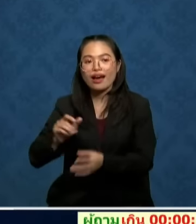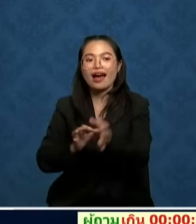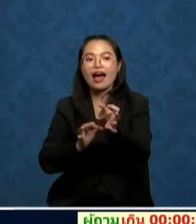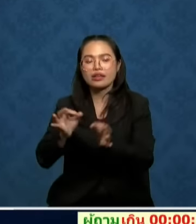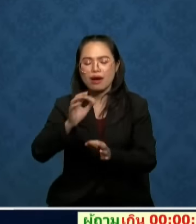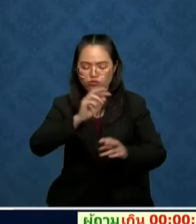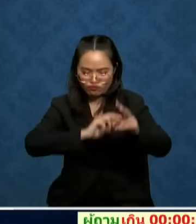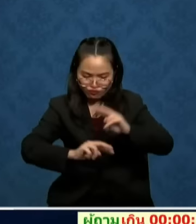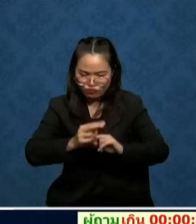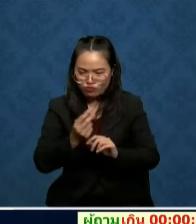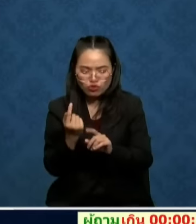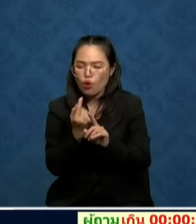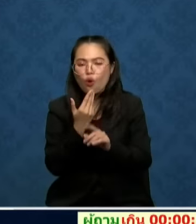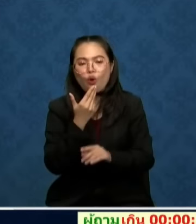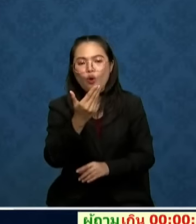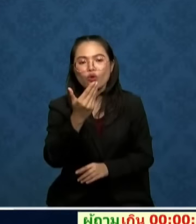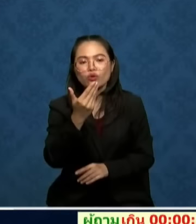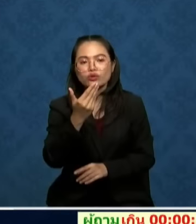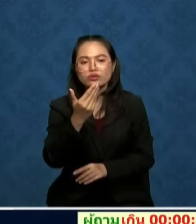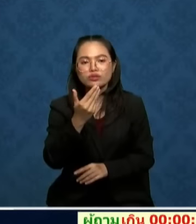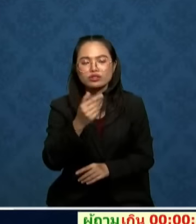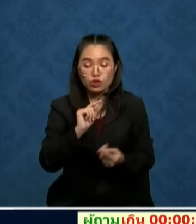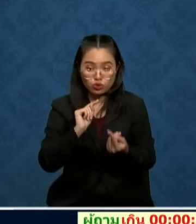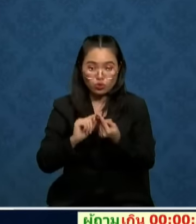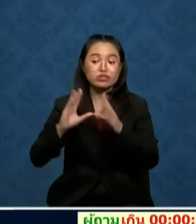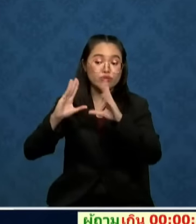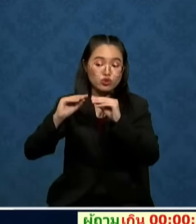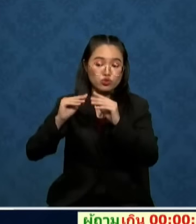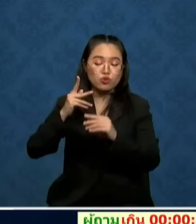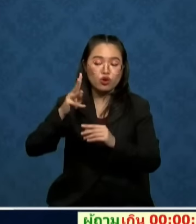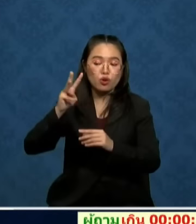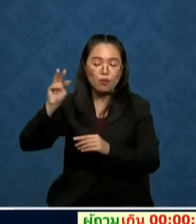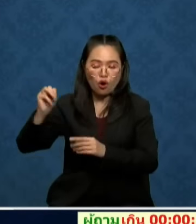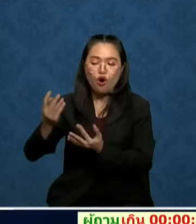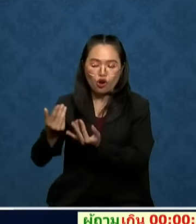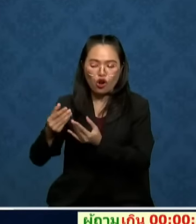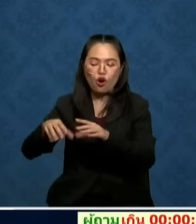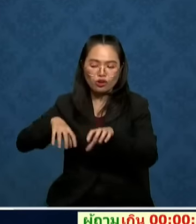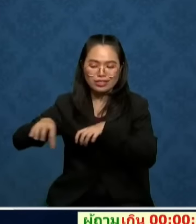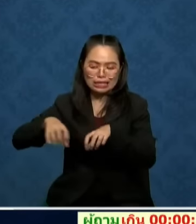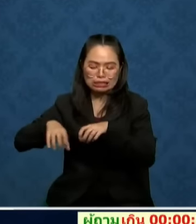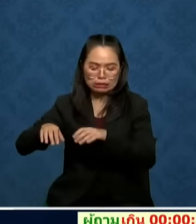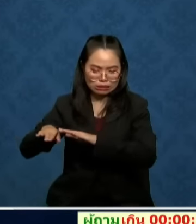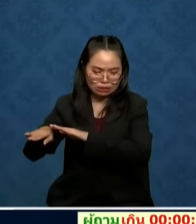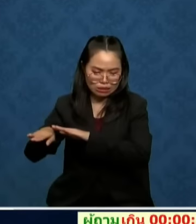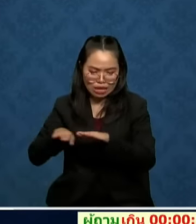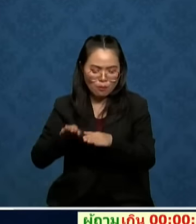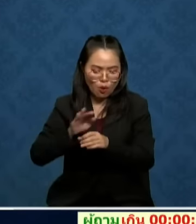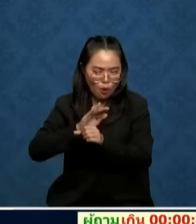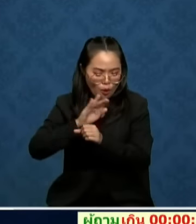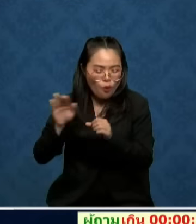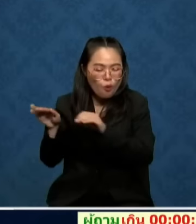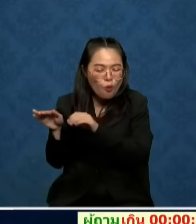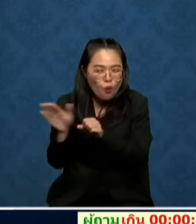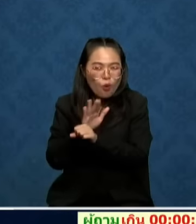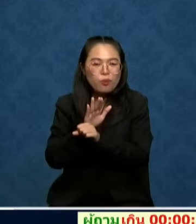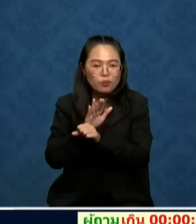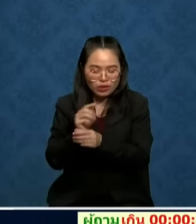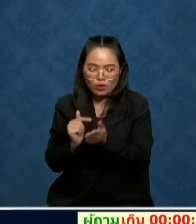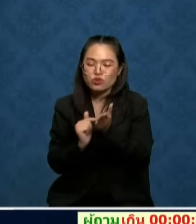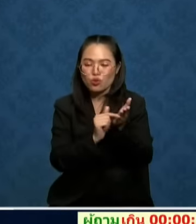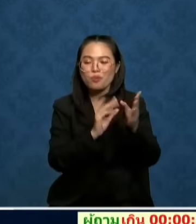ตามมาตลอดนะคะแล้วก็เรื่องที่จะเข้าครม.เมื่อไหร่รายละเอียดครบถ้วนเมื่อไหร่ดิฉันมีหน้าที่นำเข้าครม.ค่ะเรื่องแรกของงบกล